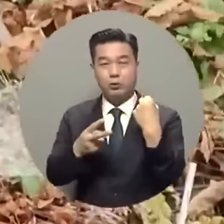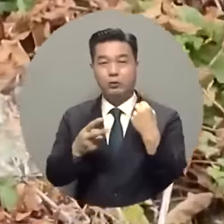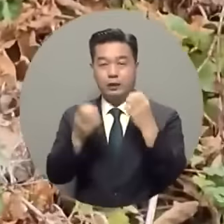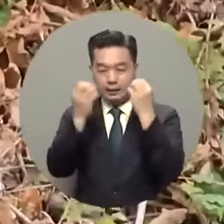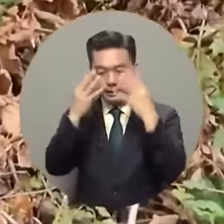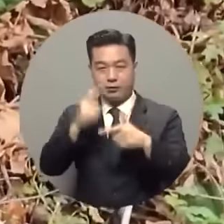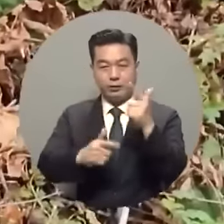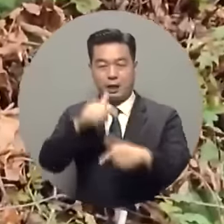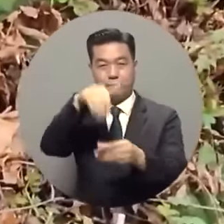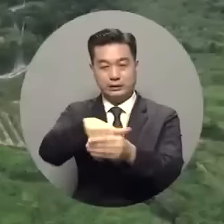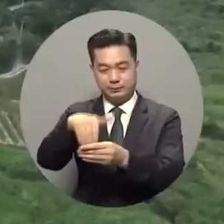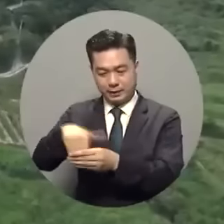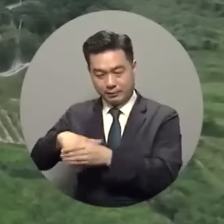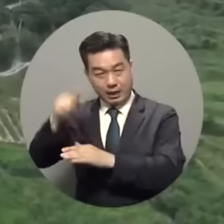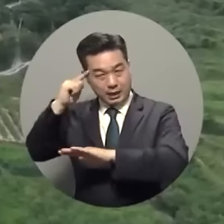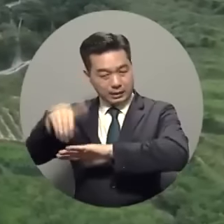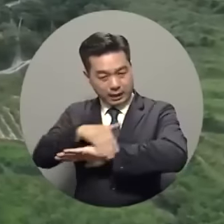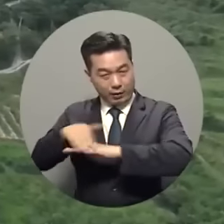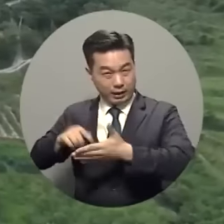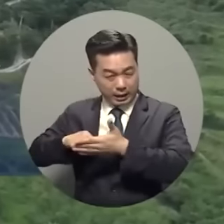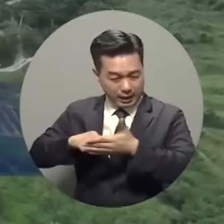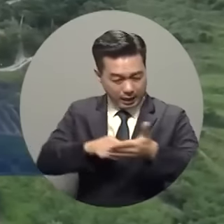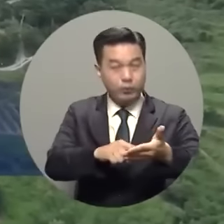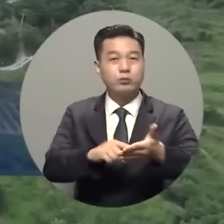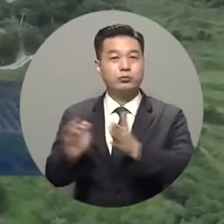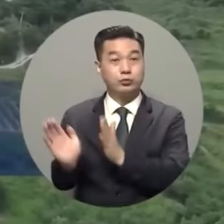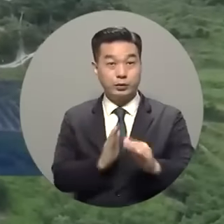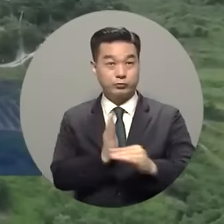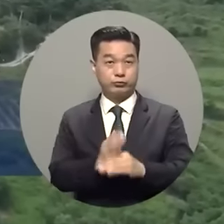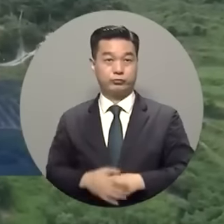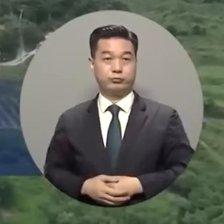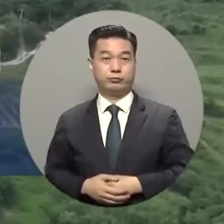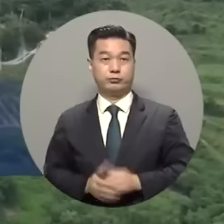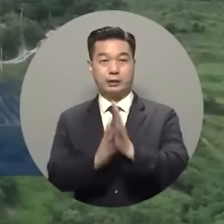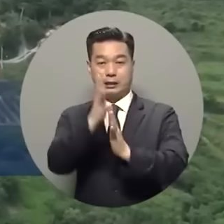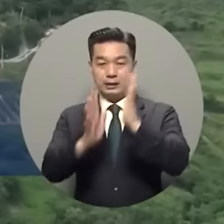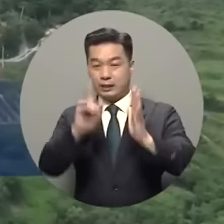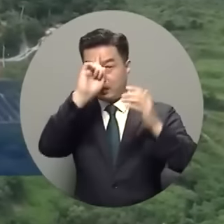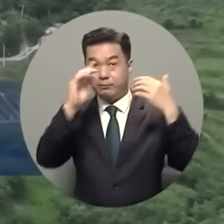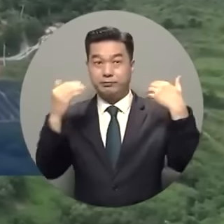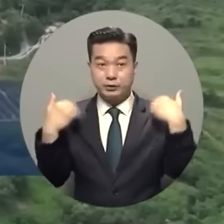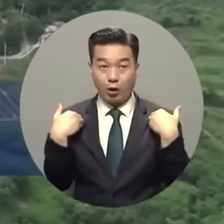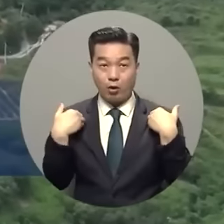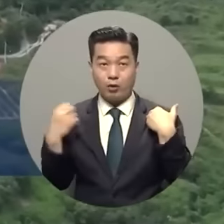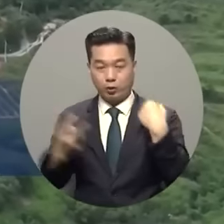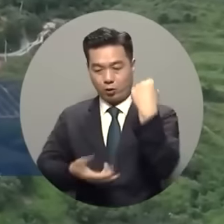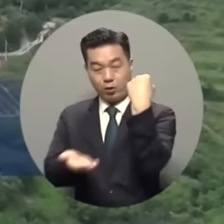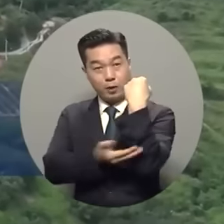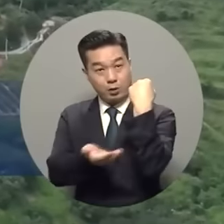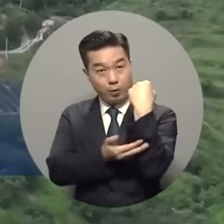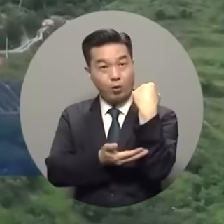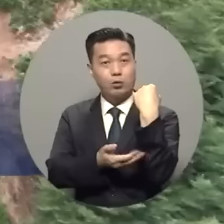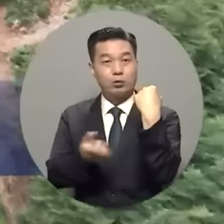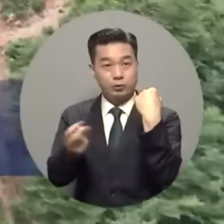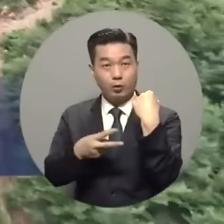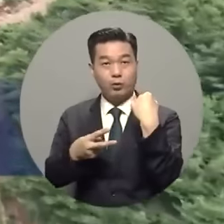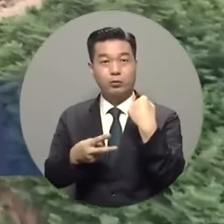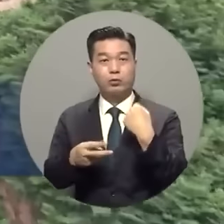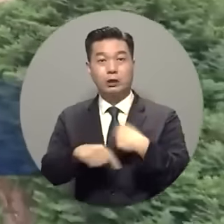높다며 지속할 방침입니다 살림과 살림 그 벌목과 저 등의 먹거리를